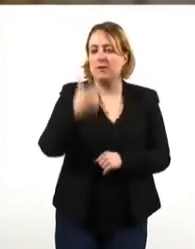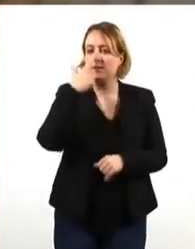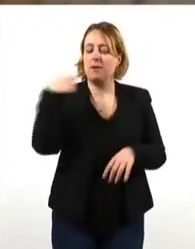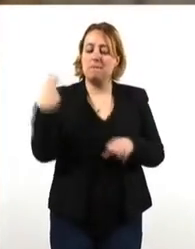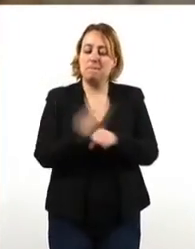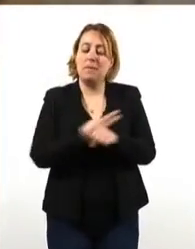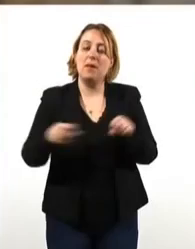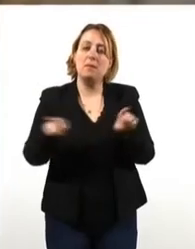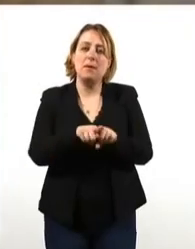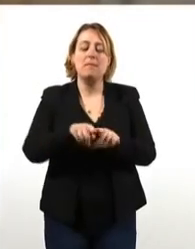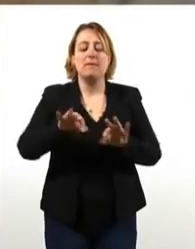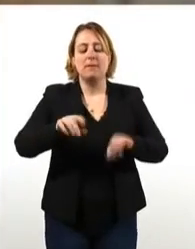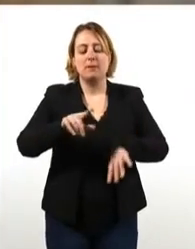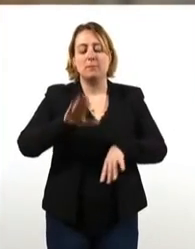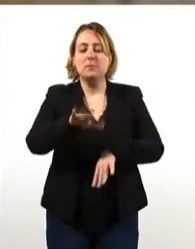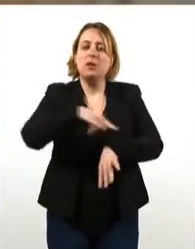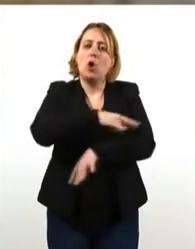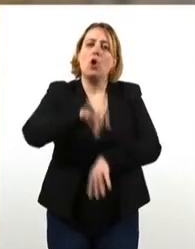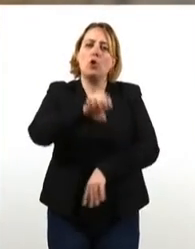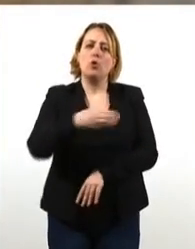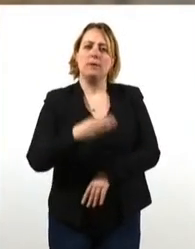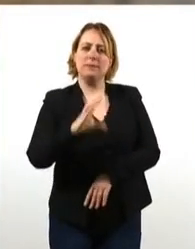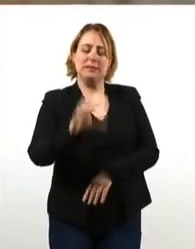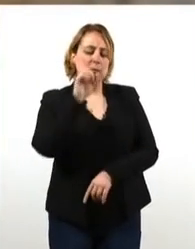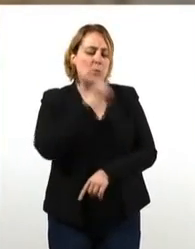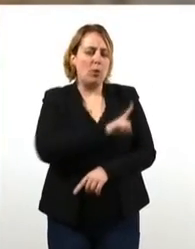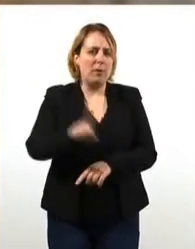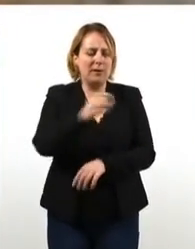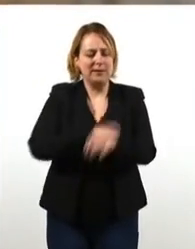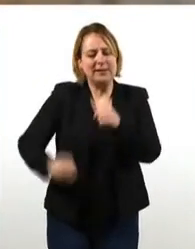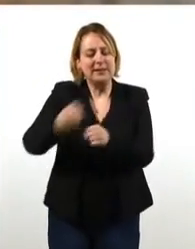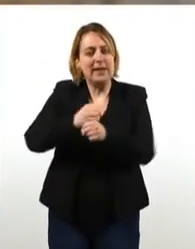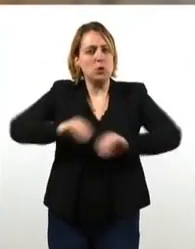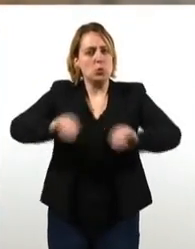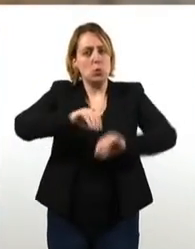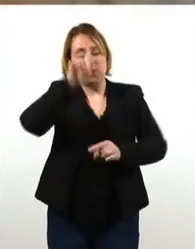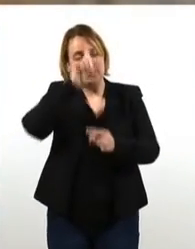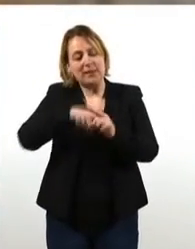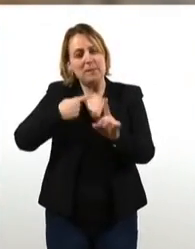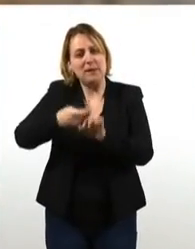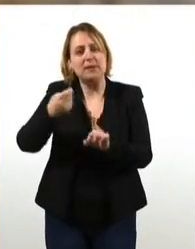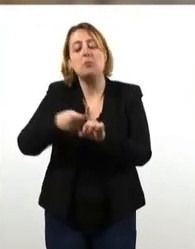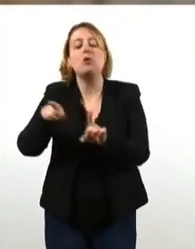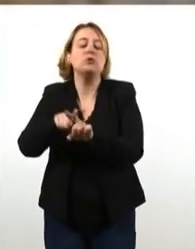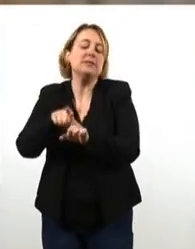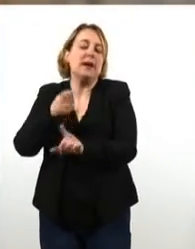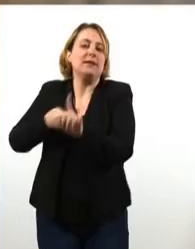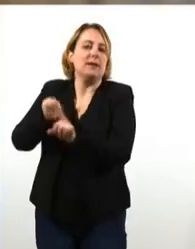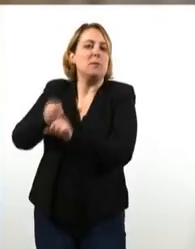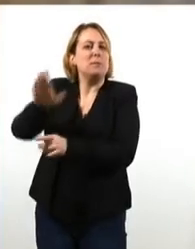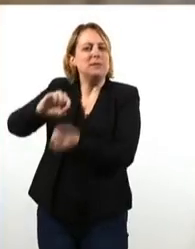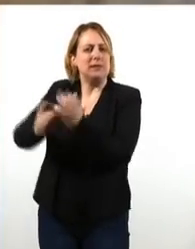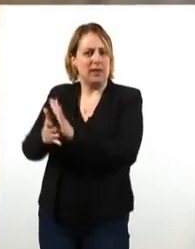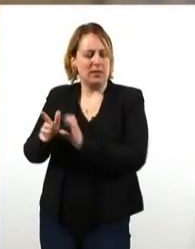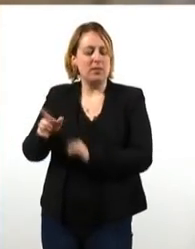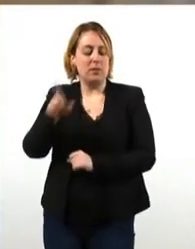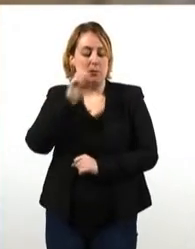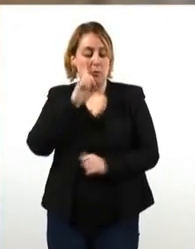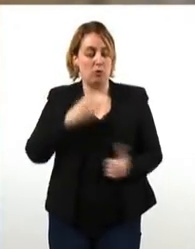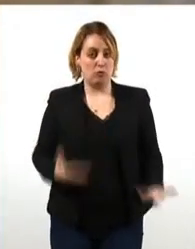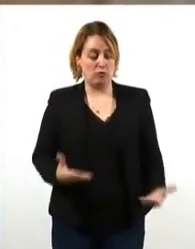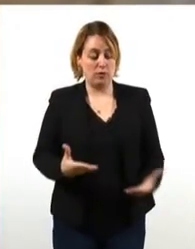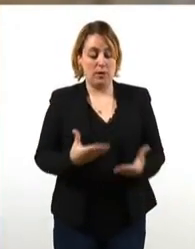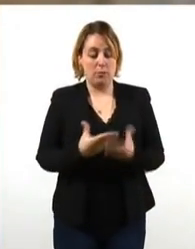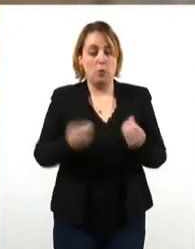d'EMC, mettre des sortes de cours sur le harcèlement ainsi que le cyberharcèlement. Parce qu'aujourd'hui, il y a beaucoup de jeunes qui veulent